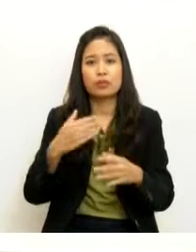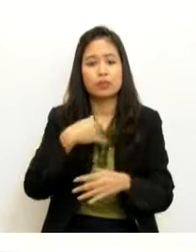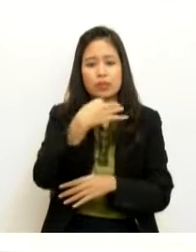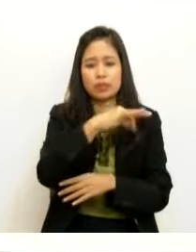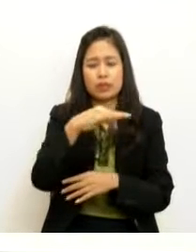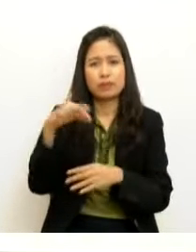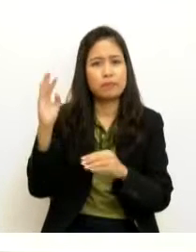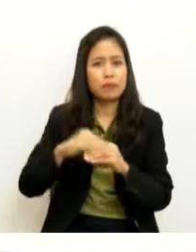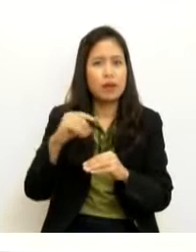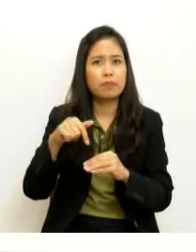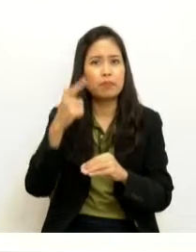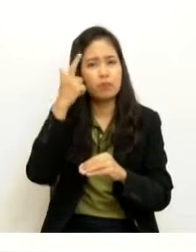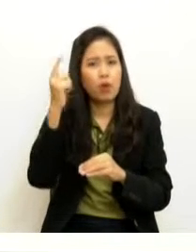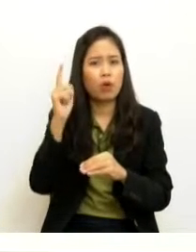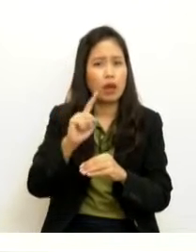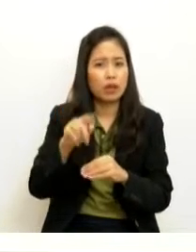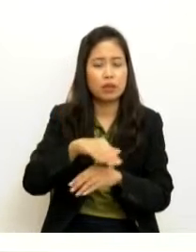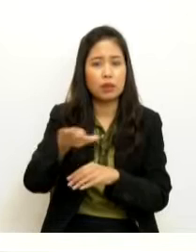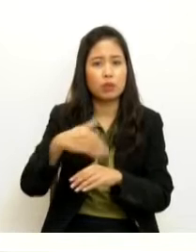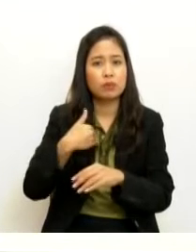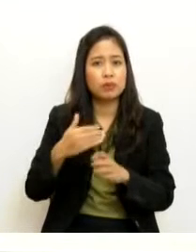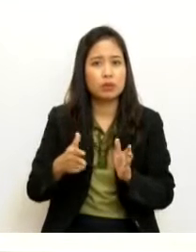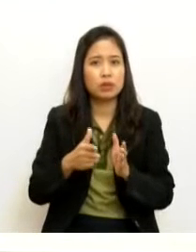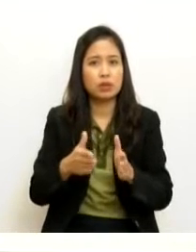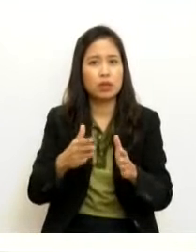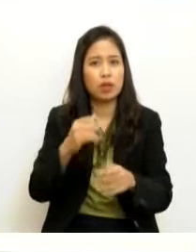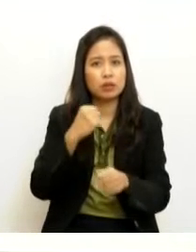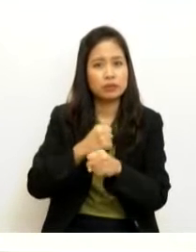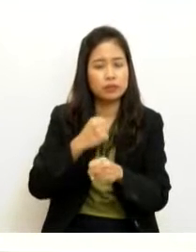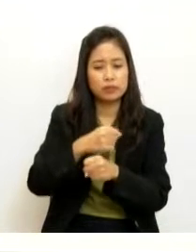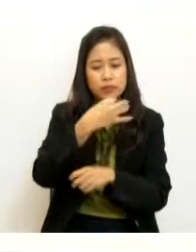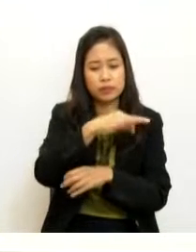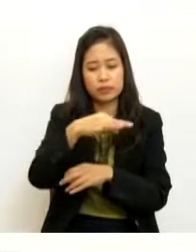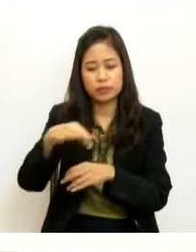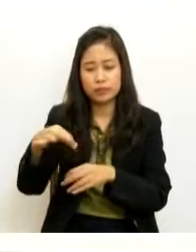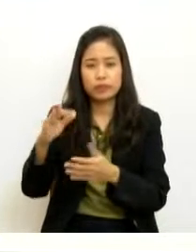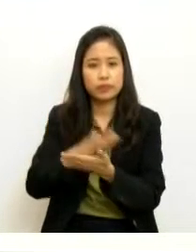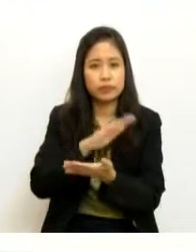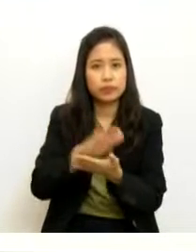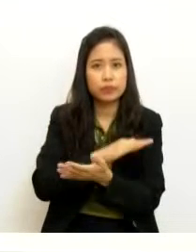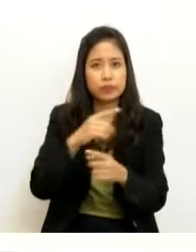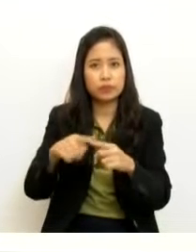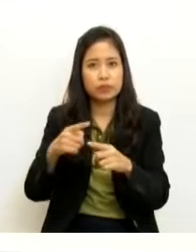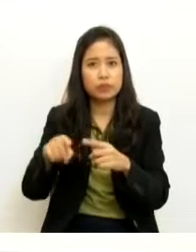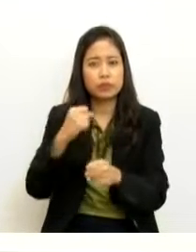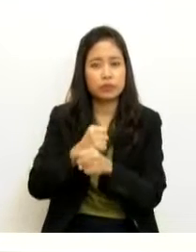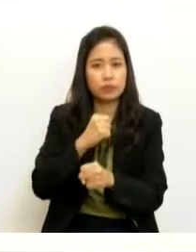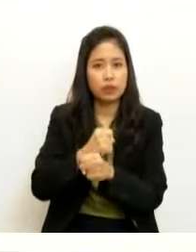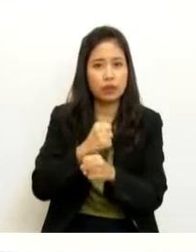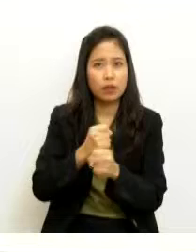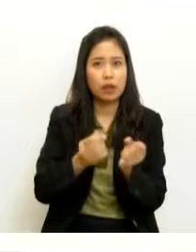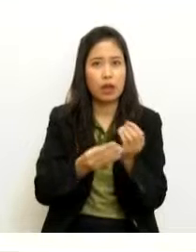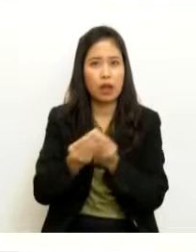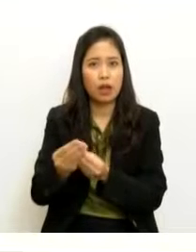เพราะคู่มือแนวทางหรือเอกสารรายงานให้ดำเนินการ